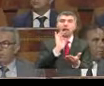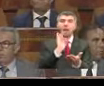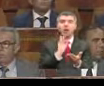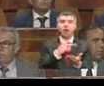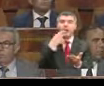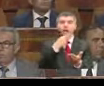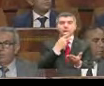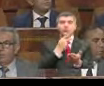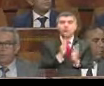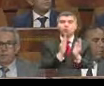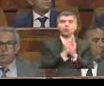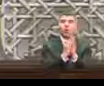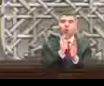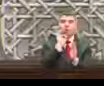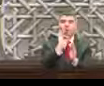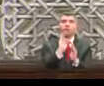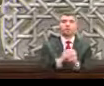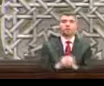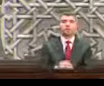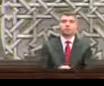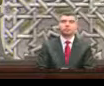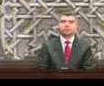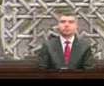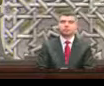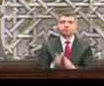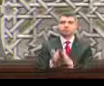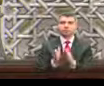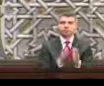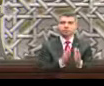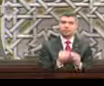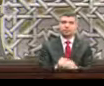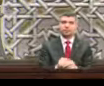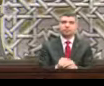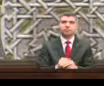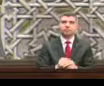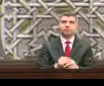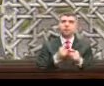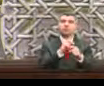كما هو منصوص. شكرا سيد النائب. هل هناك من تعقيب اضافي؟